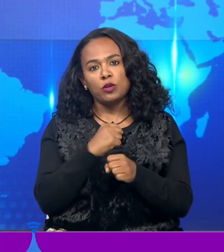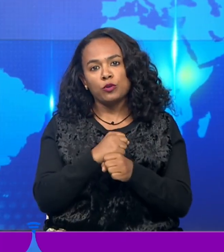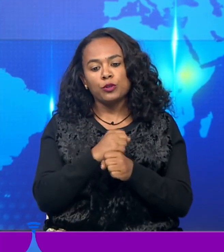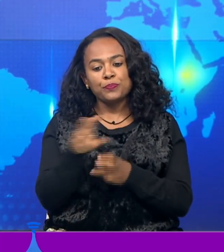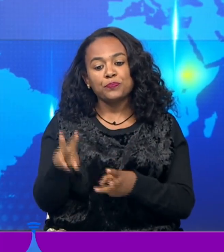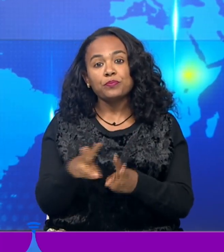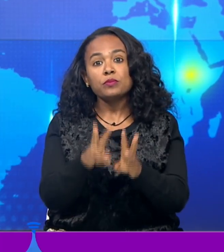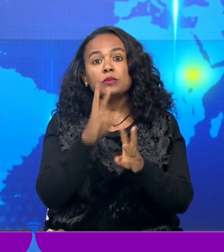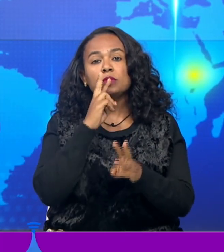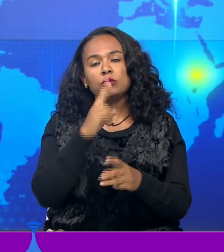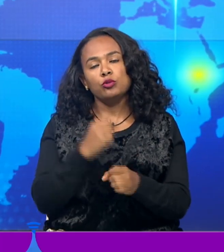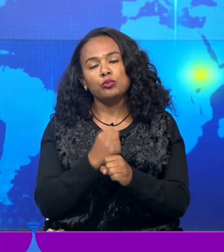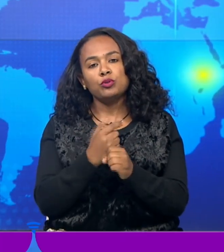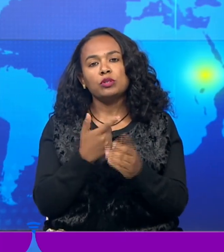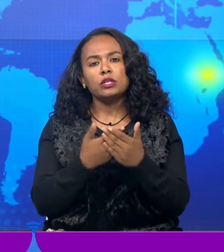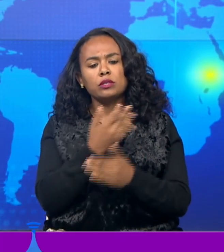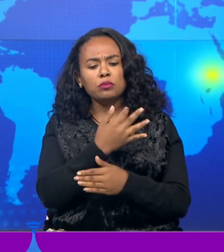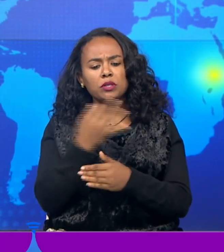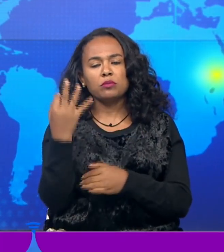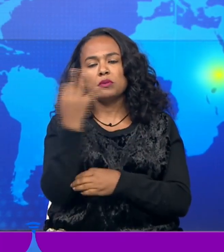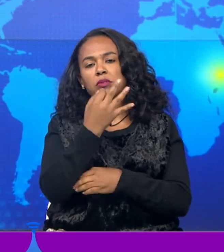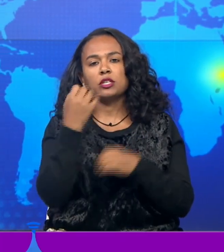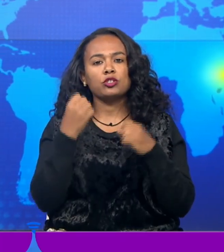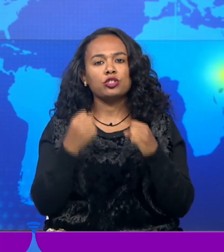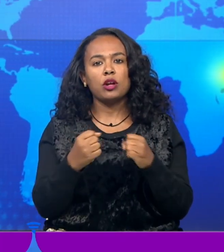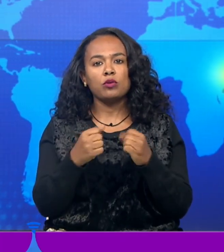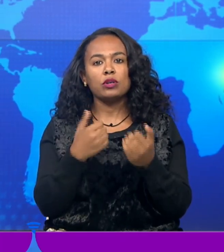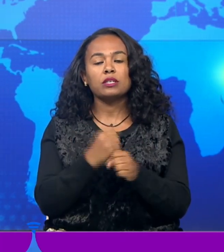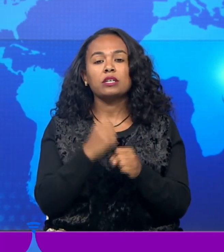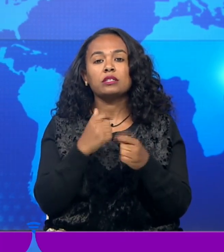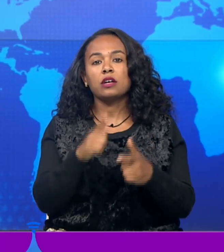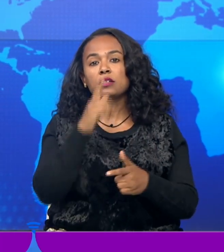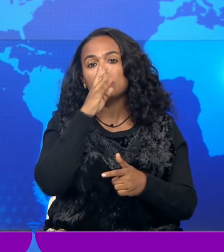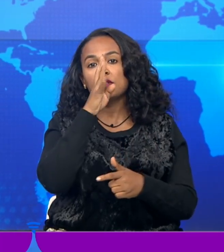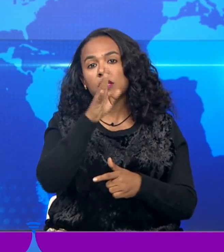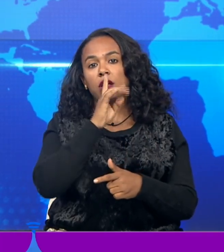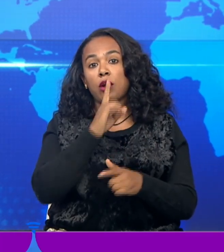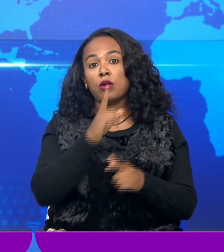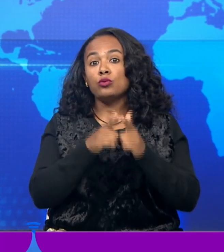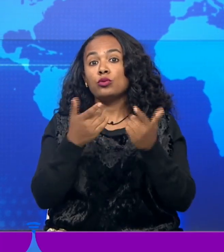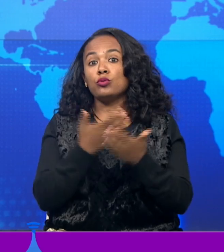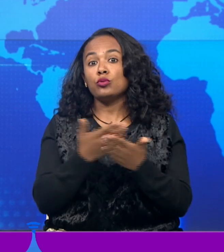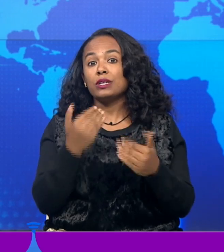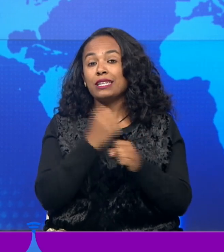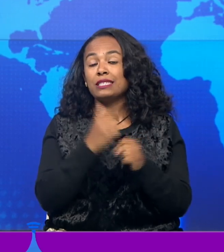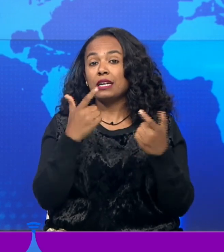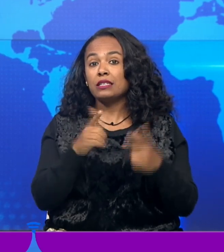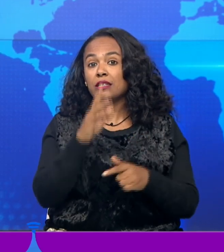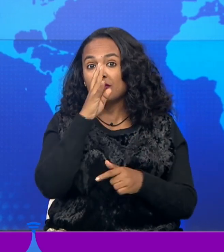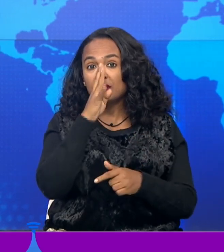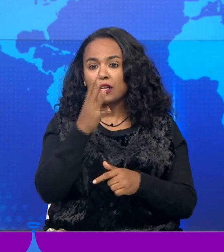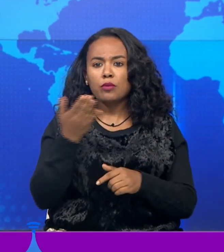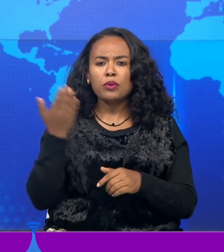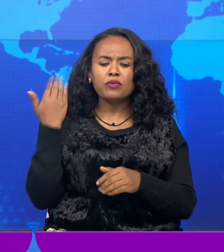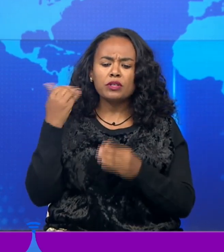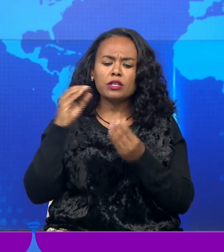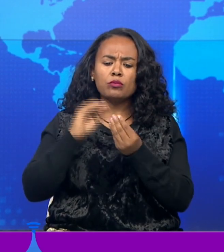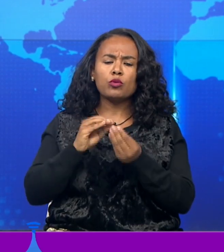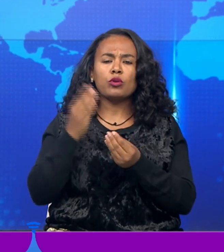ናቸው የሚሰሩት። እነዚህን በደንብ መመስከር እችላለሁ። ከዛ የስራ እድል ፈጠራ ነው ትልቁ ነገር ነው። የስራ እድል ፈጠራ ድሮ ተደምሮ ነው የሚመጣው